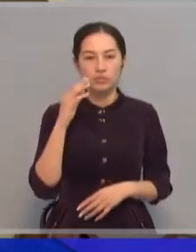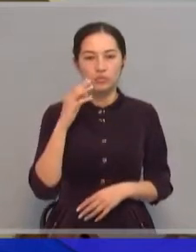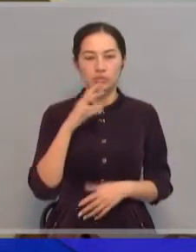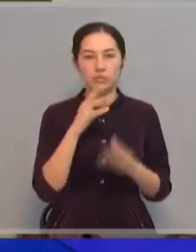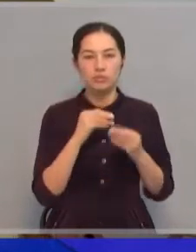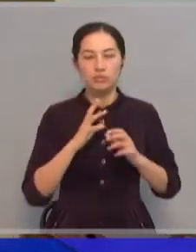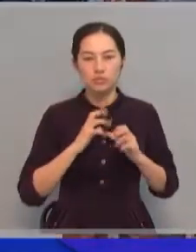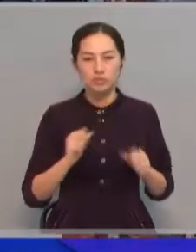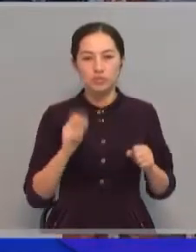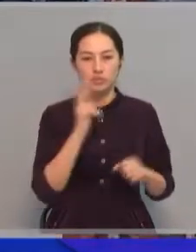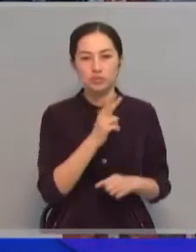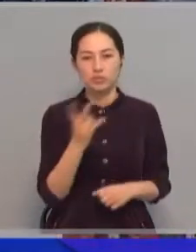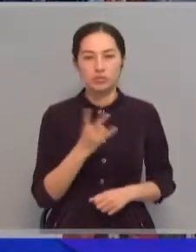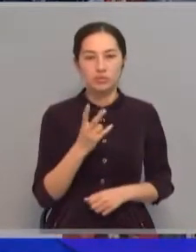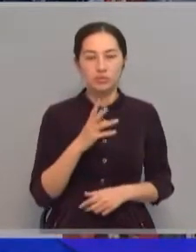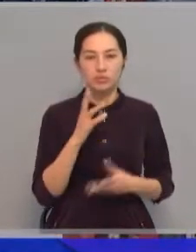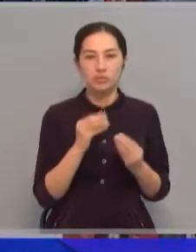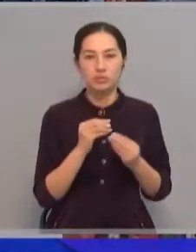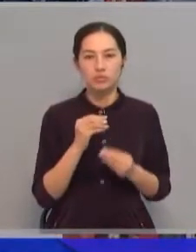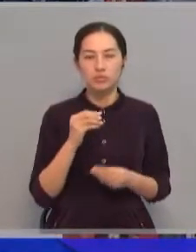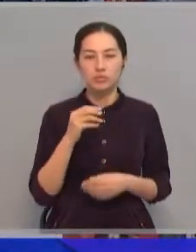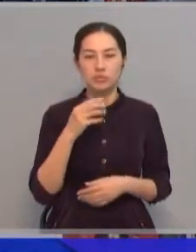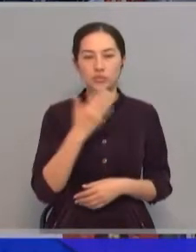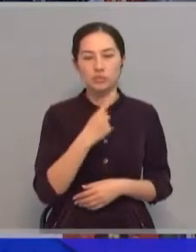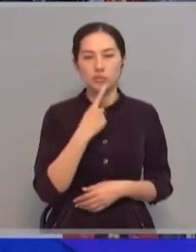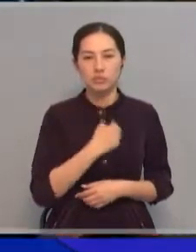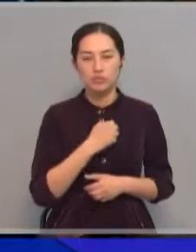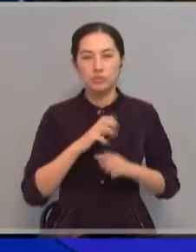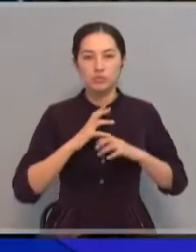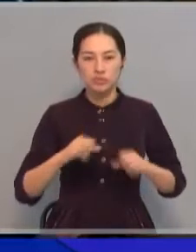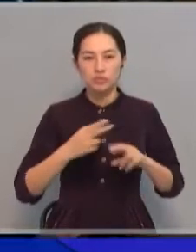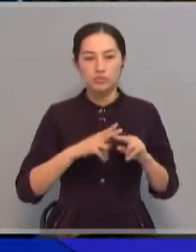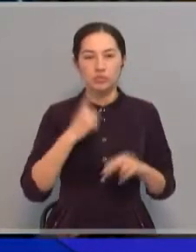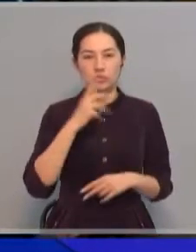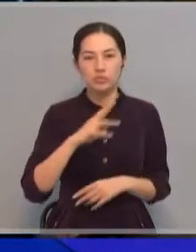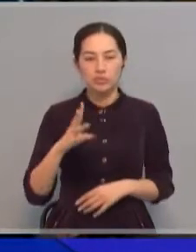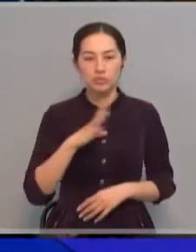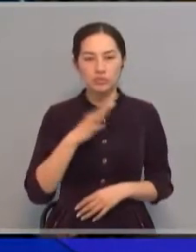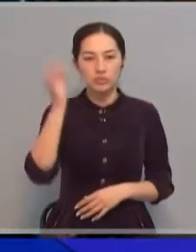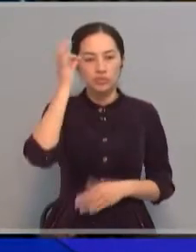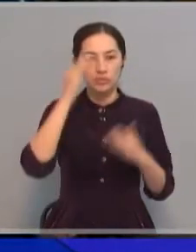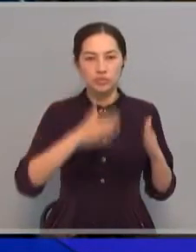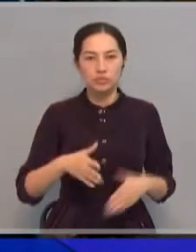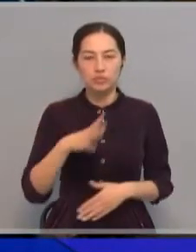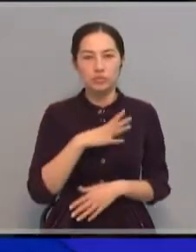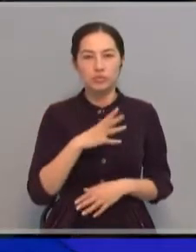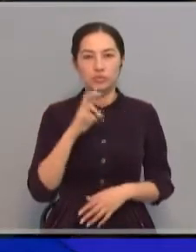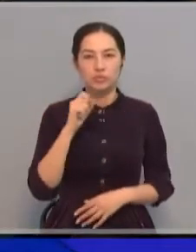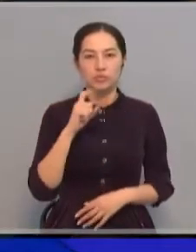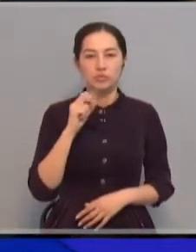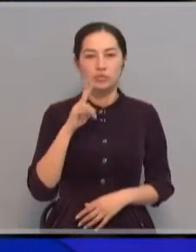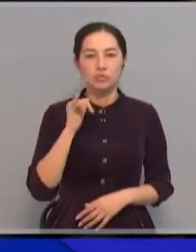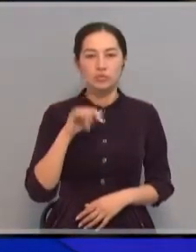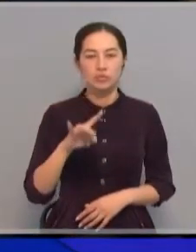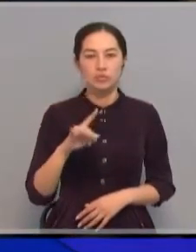Осында батырлар сияқты болды. Шара барысында қос батырдың жауынгерлік ерліктері бір минуттық үнсіздікпен еске алынды. Мұнан соң баһадүрлердің